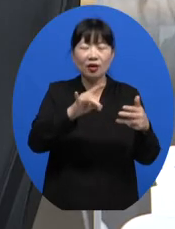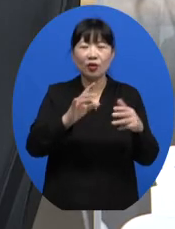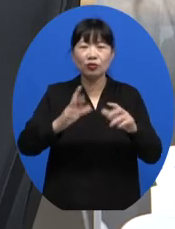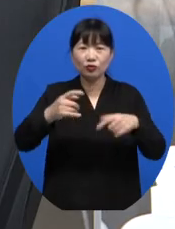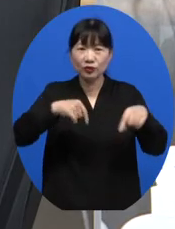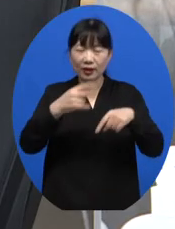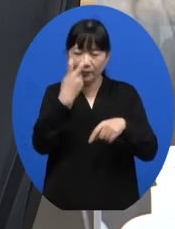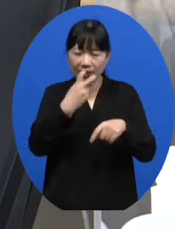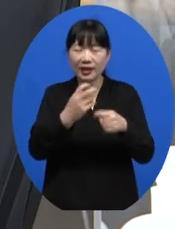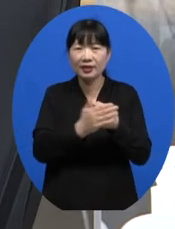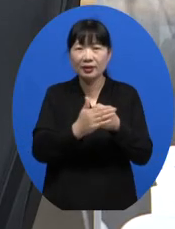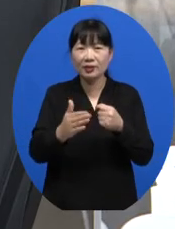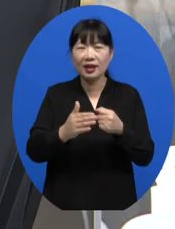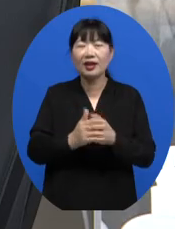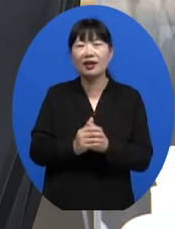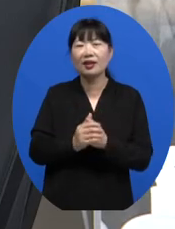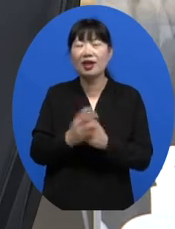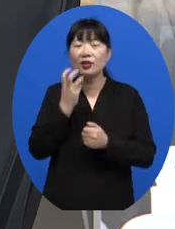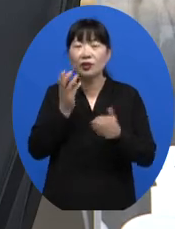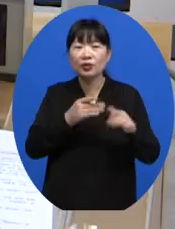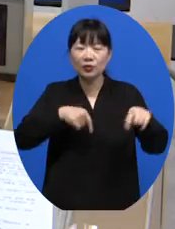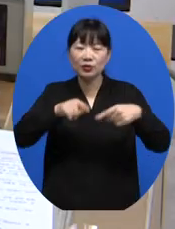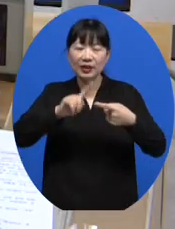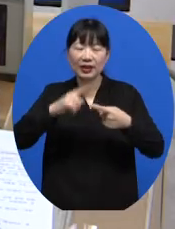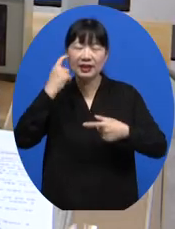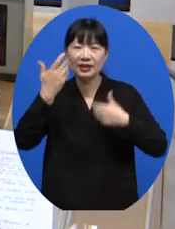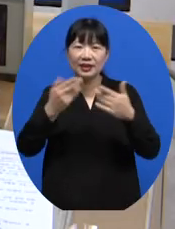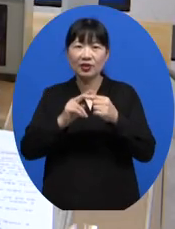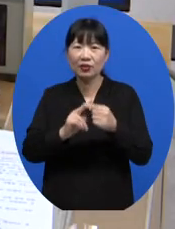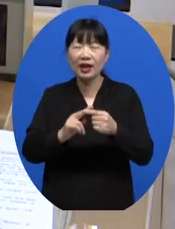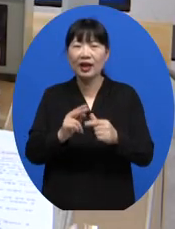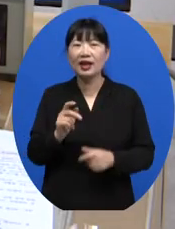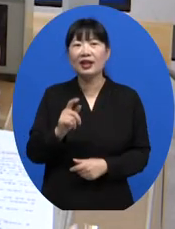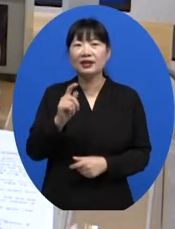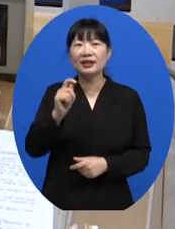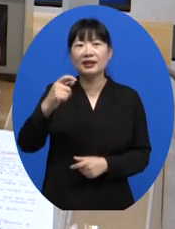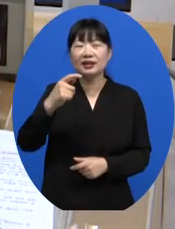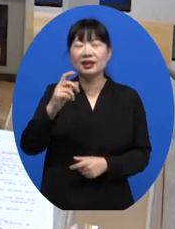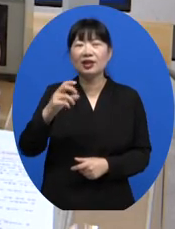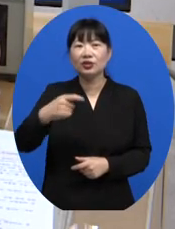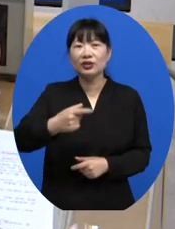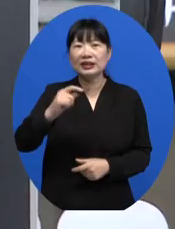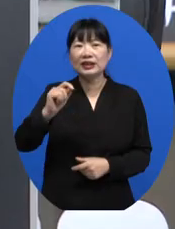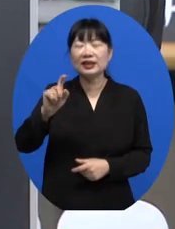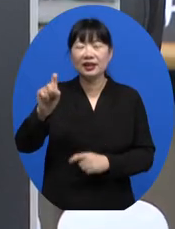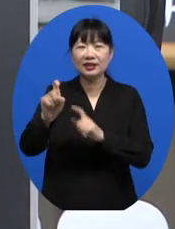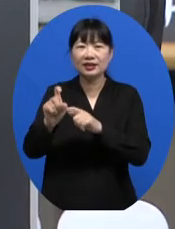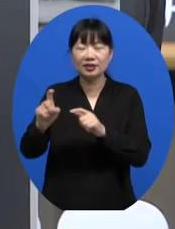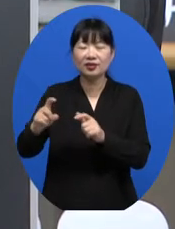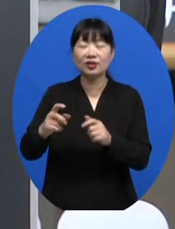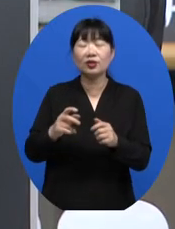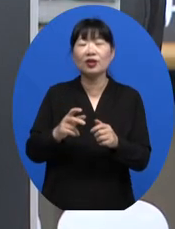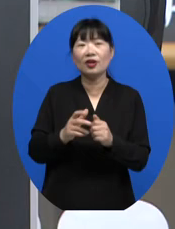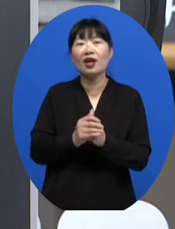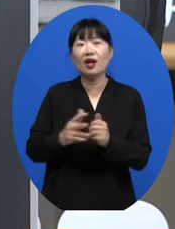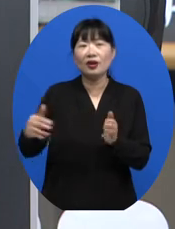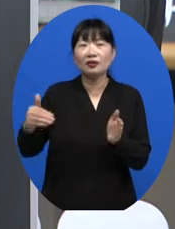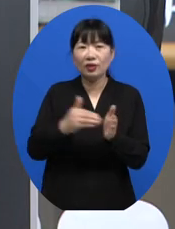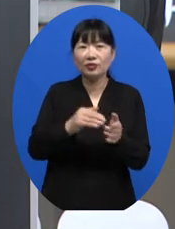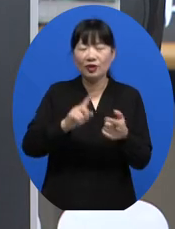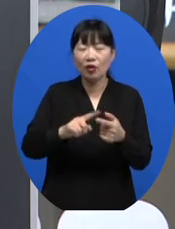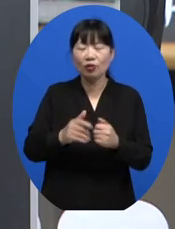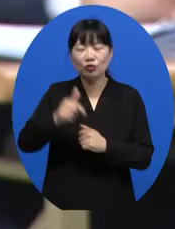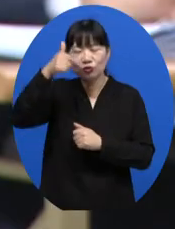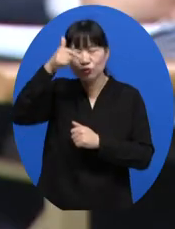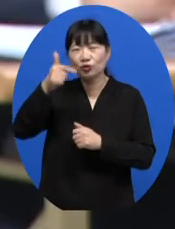감사인만큼 민선7기 경기 도정에 대한 지리와 gtx+ 정책 경기도청 구청사 화룡